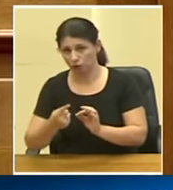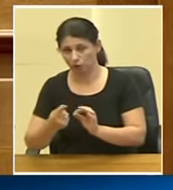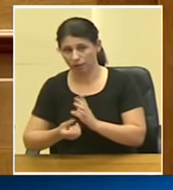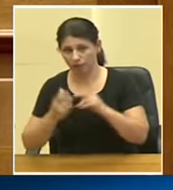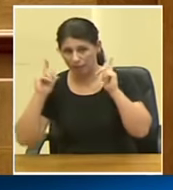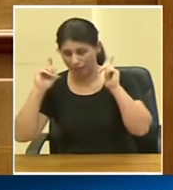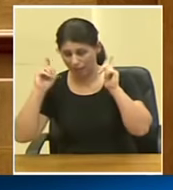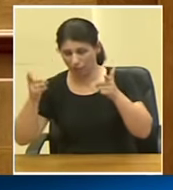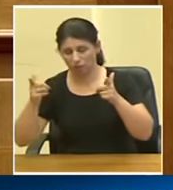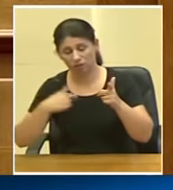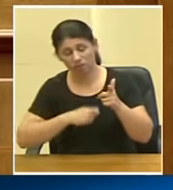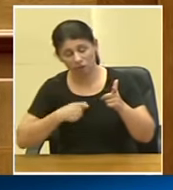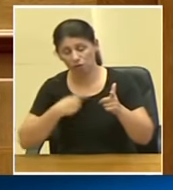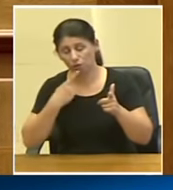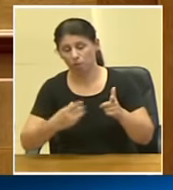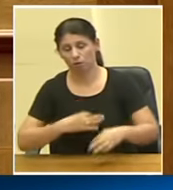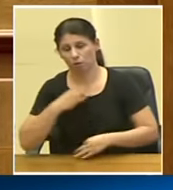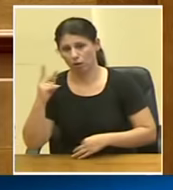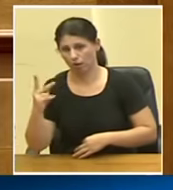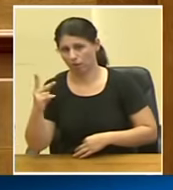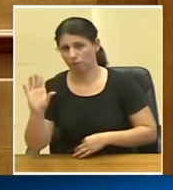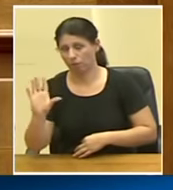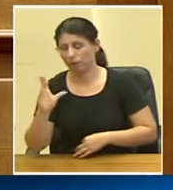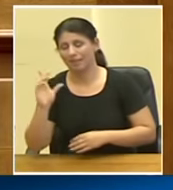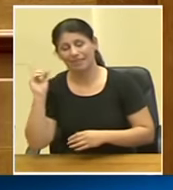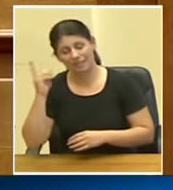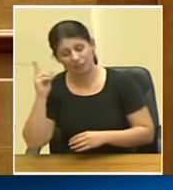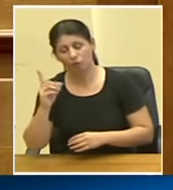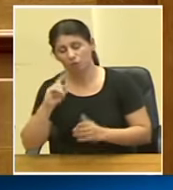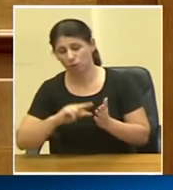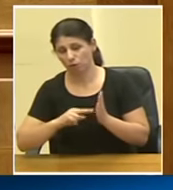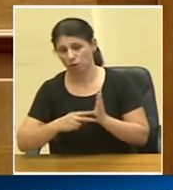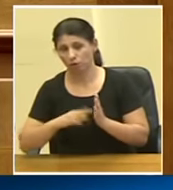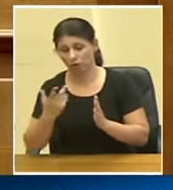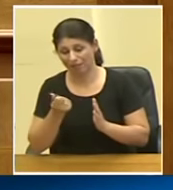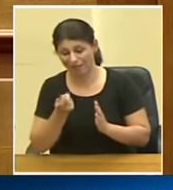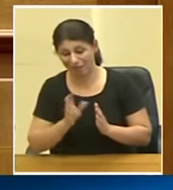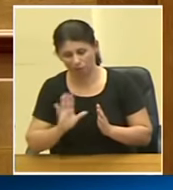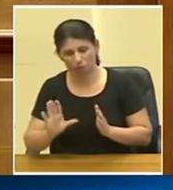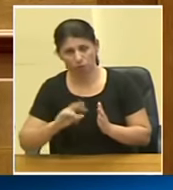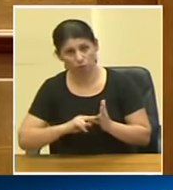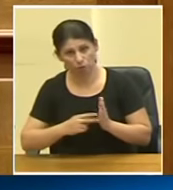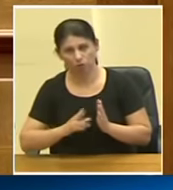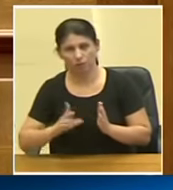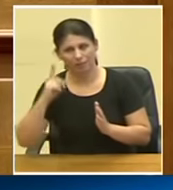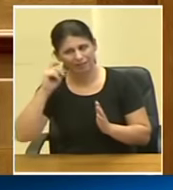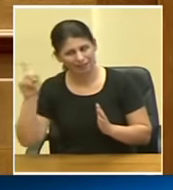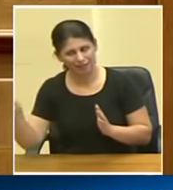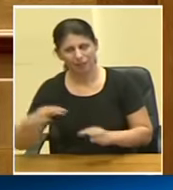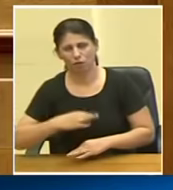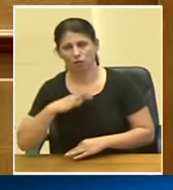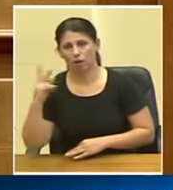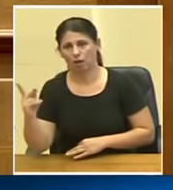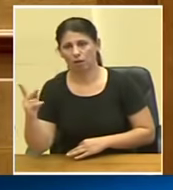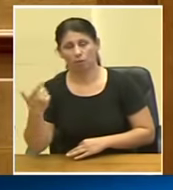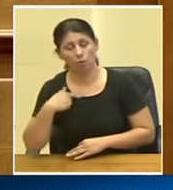κύριος Καραθαλασσόπουλος. Γιατί συνήθως είναι πολύ προσεκτικός σε τι λέει και όταν είναι σε νούμερα. Γιατί ξέρει ο κύριος